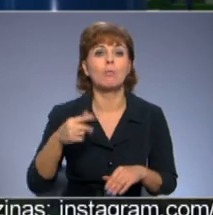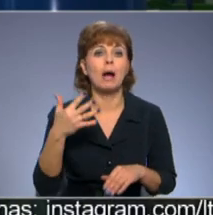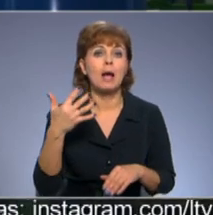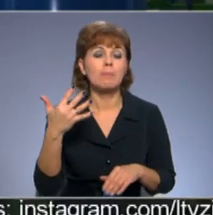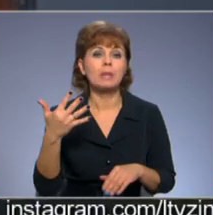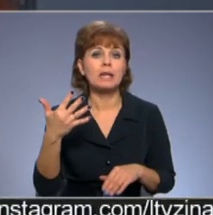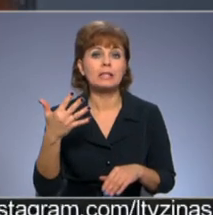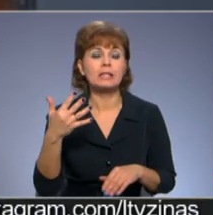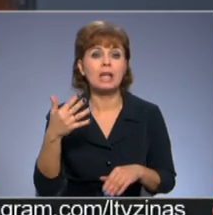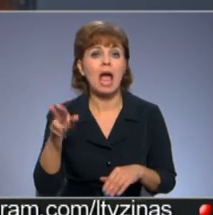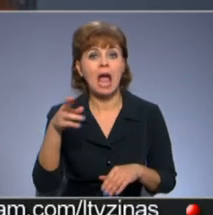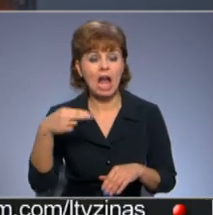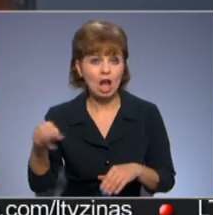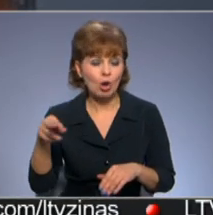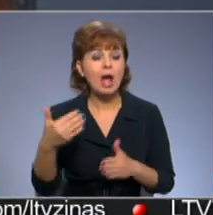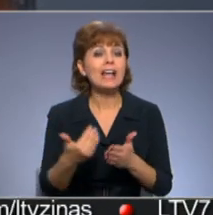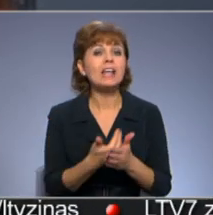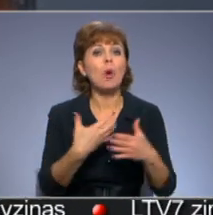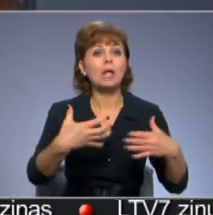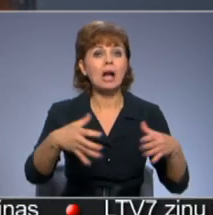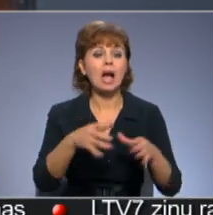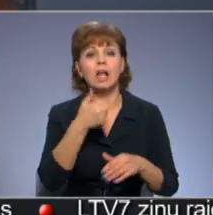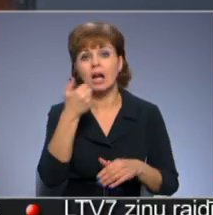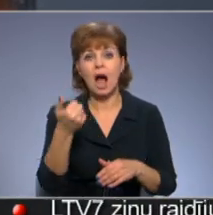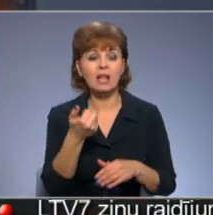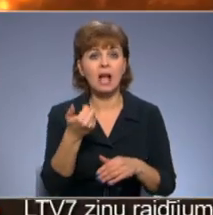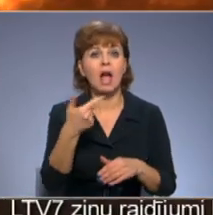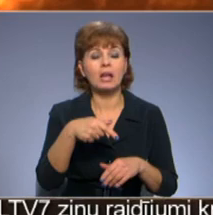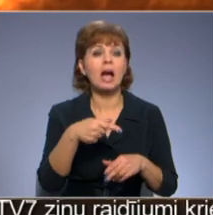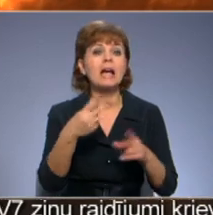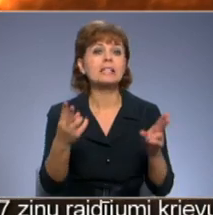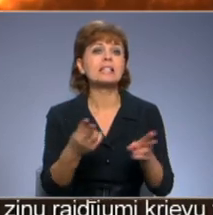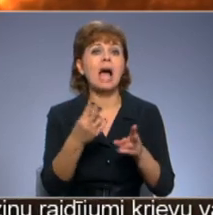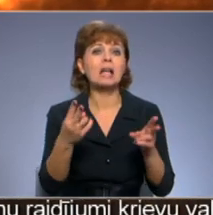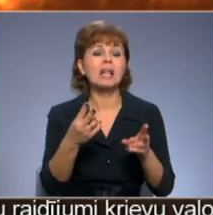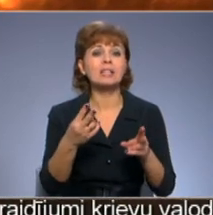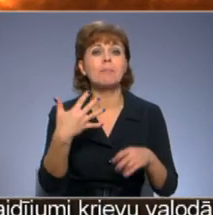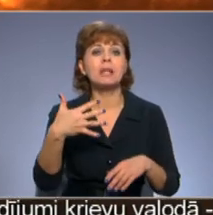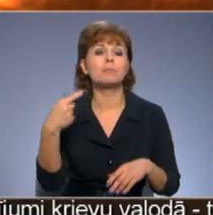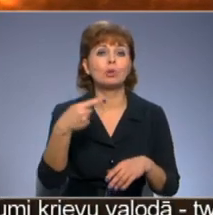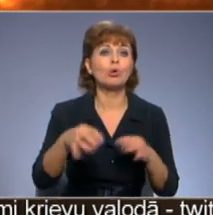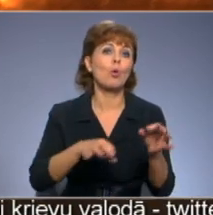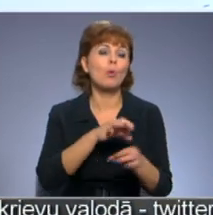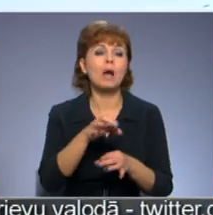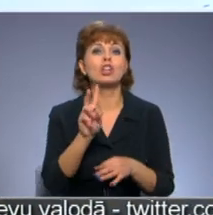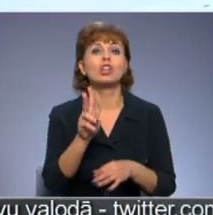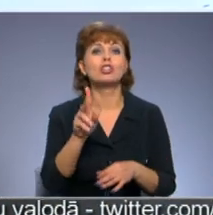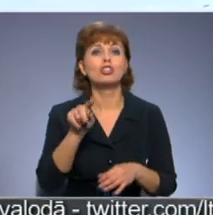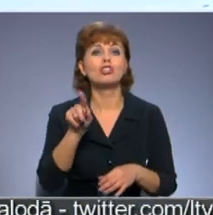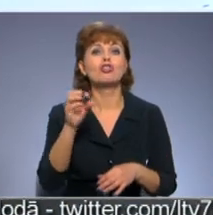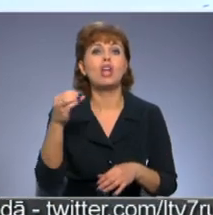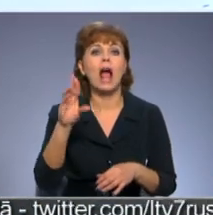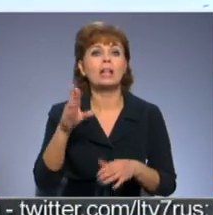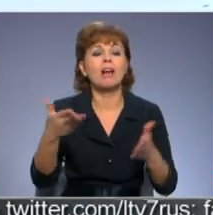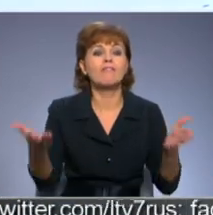eiro. Jaunajā katlumājā gada laikā varētu tikt sadedzināti aptuveni 50 tūkstoši kubikmetru šķeldes, tādējādi